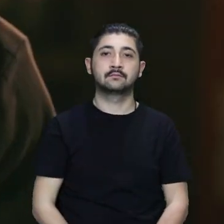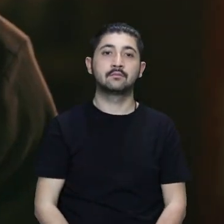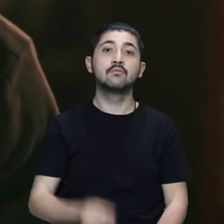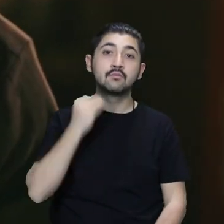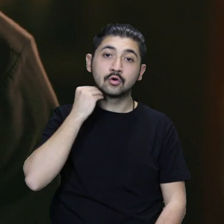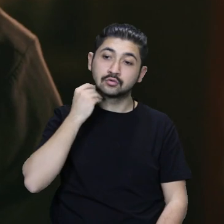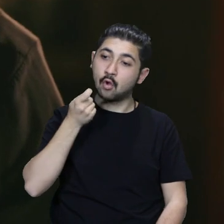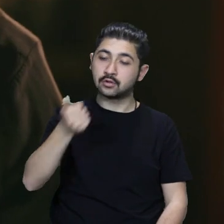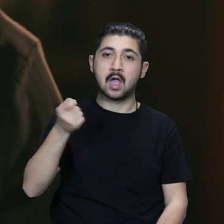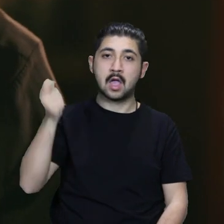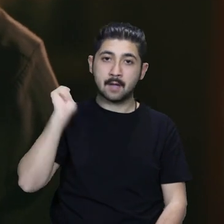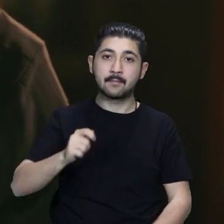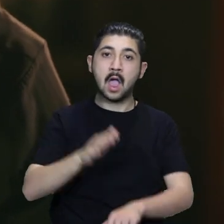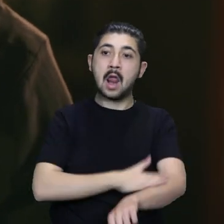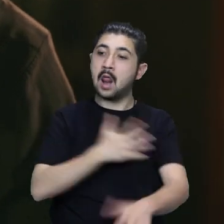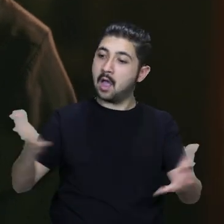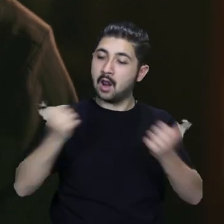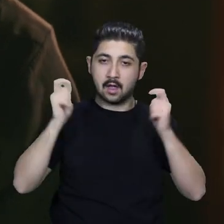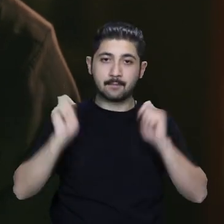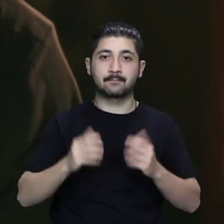Borçlarınızı ödeyin. Helalliğinizi alın.